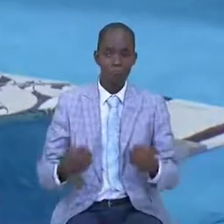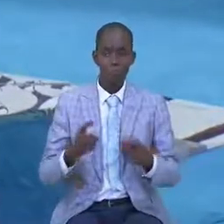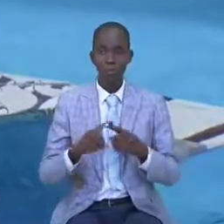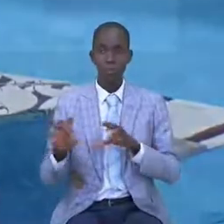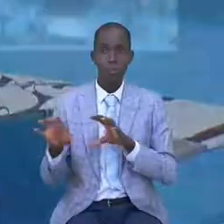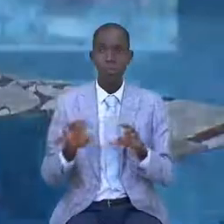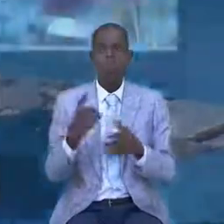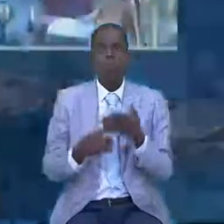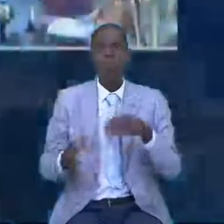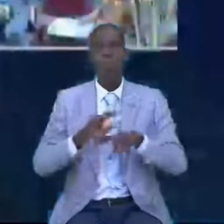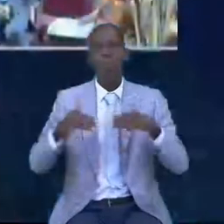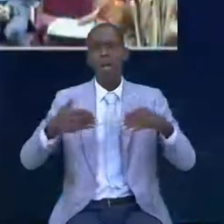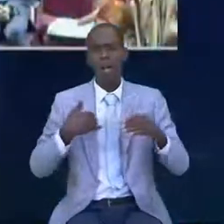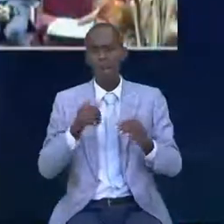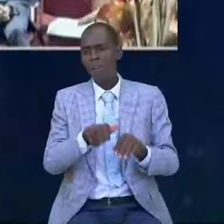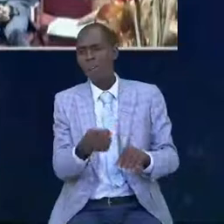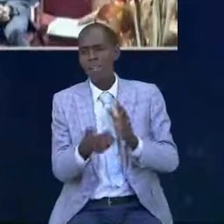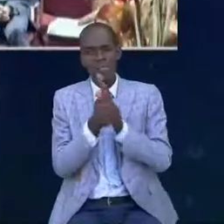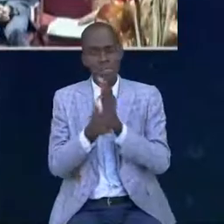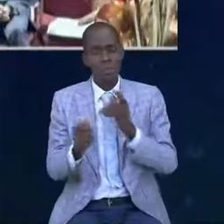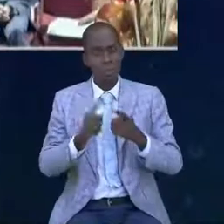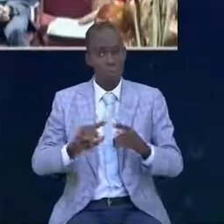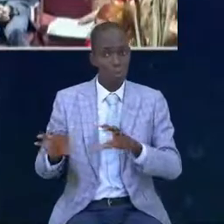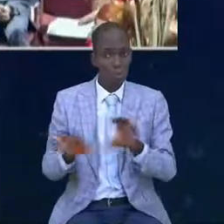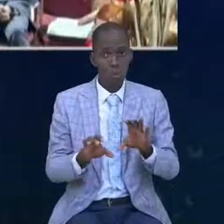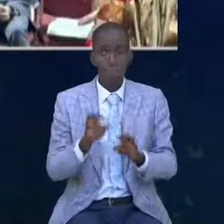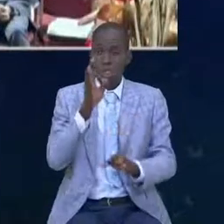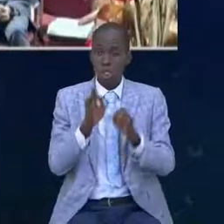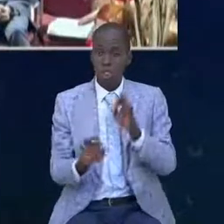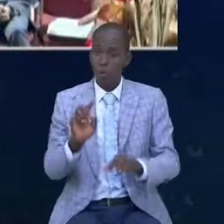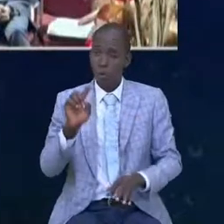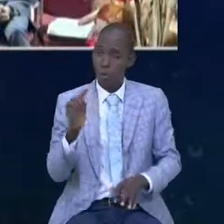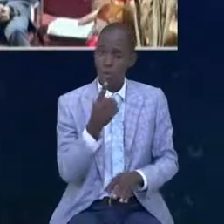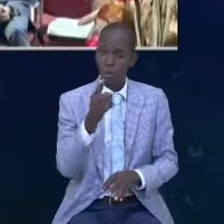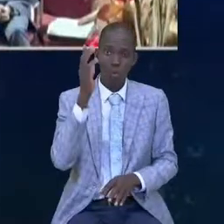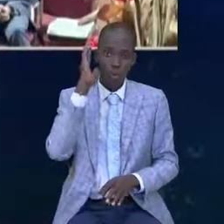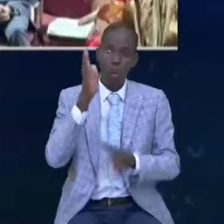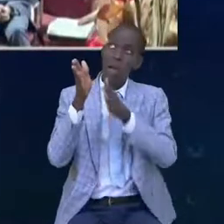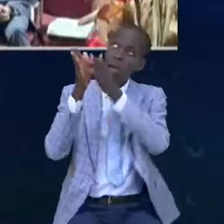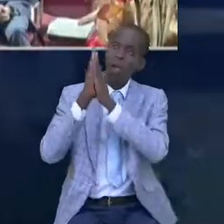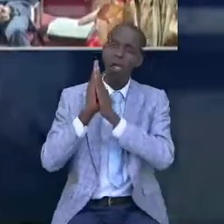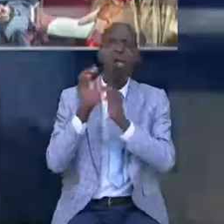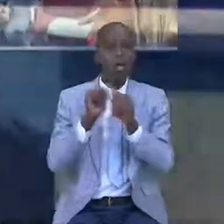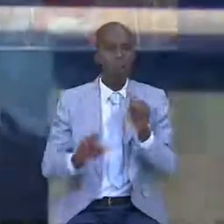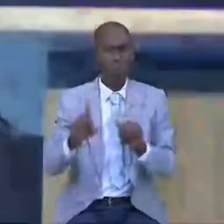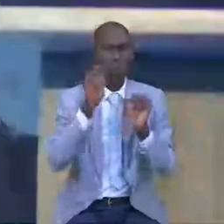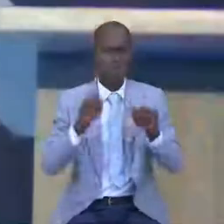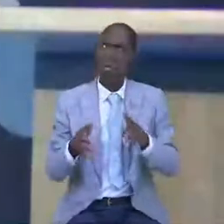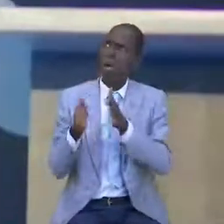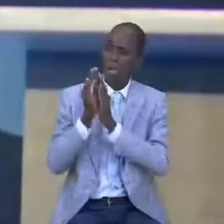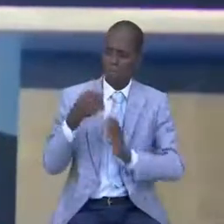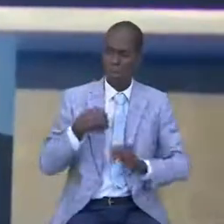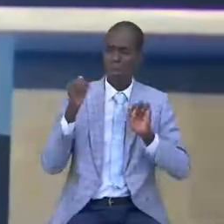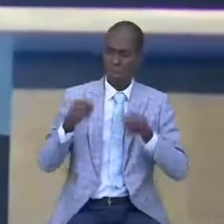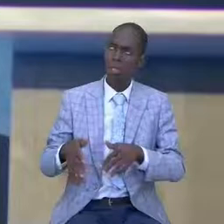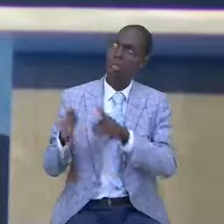Ce que toi là, tu n'as pas la force pour porter cela. Tu n'as pas de talent pour réaliser cela. Mais il dit, si seulement tu